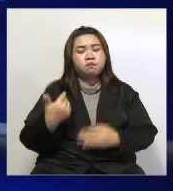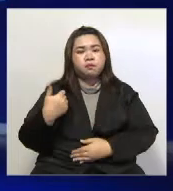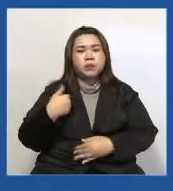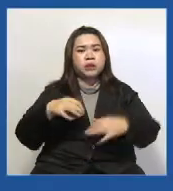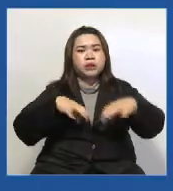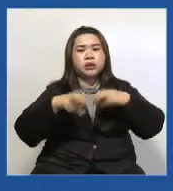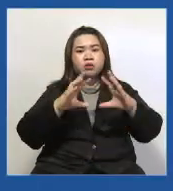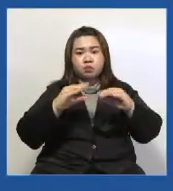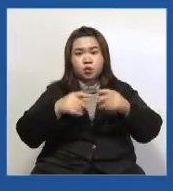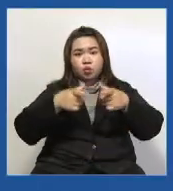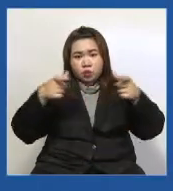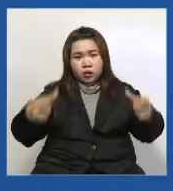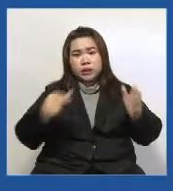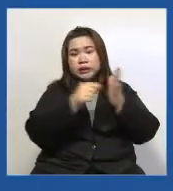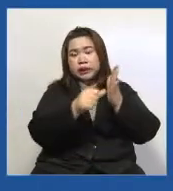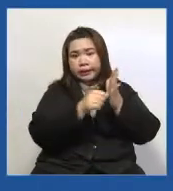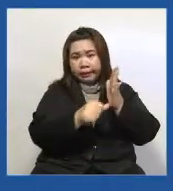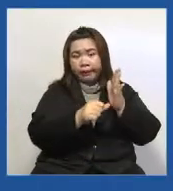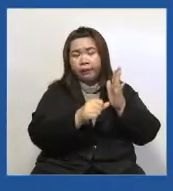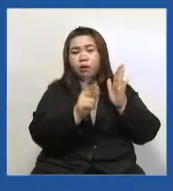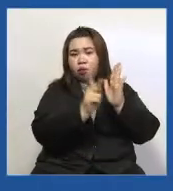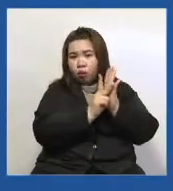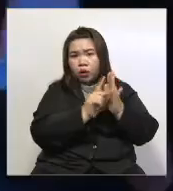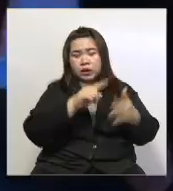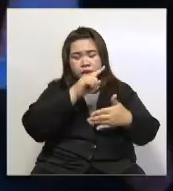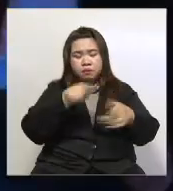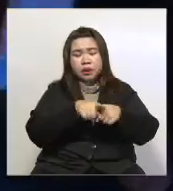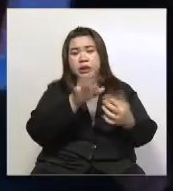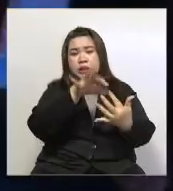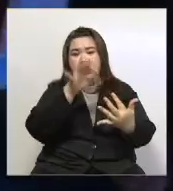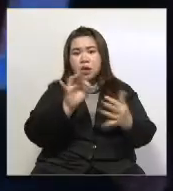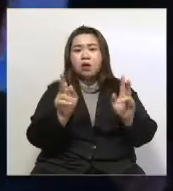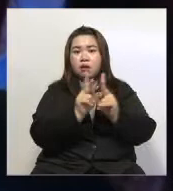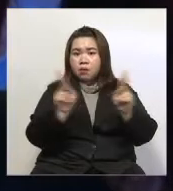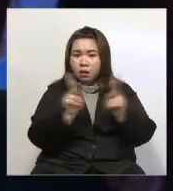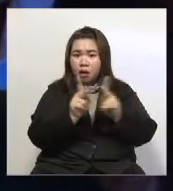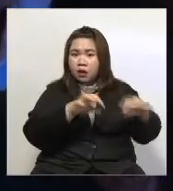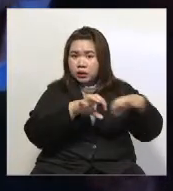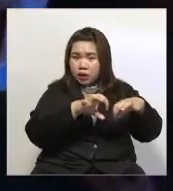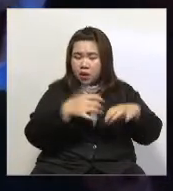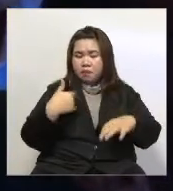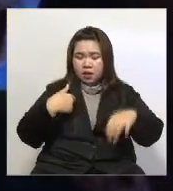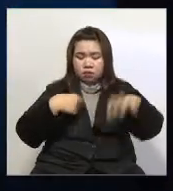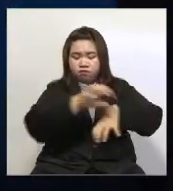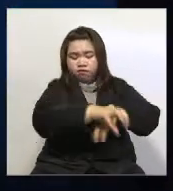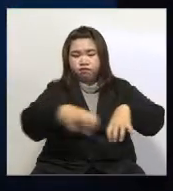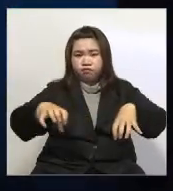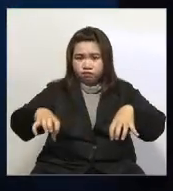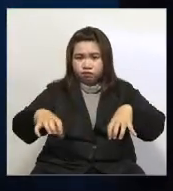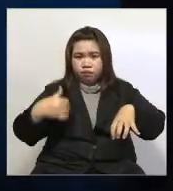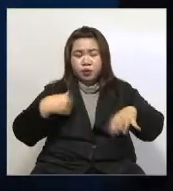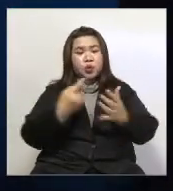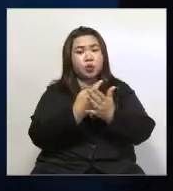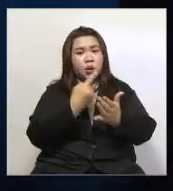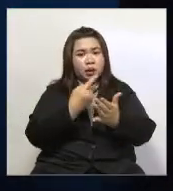จัดประชุมใหญ่เพื่อแก้ไขข้อบังคับการเลือกกรรมการบริหารพรรครวมถึงการจัดตั้งสาขาพรรคตัวแทนพรรค